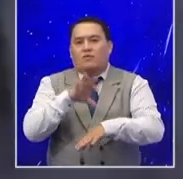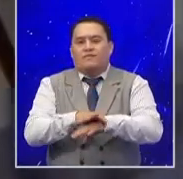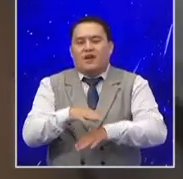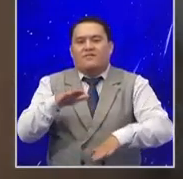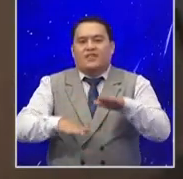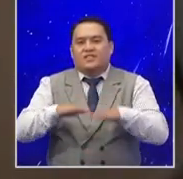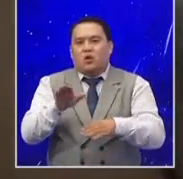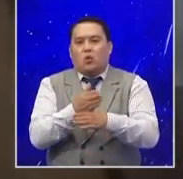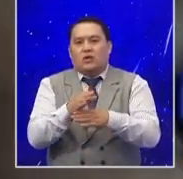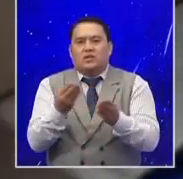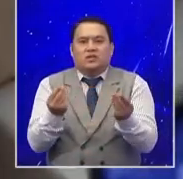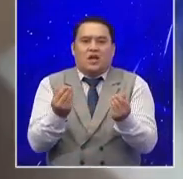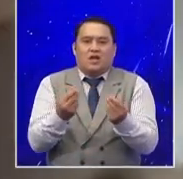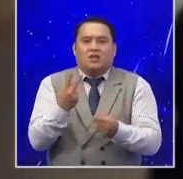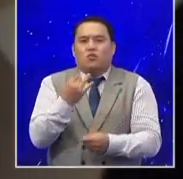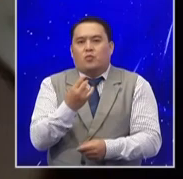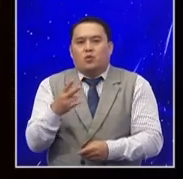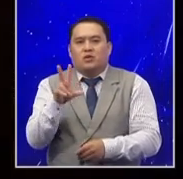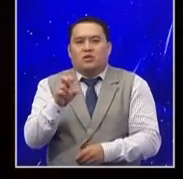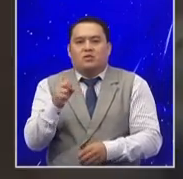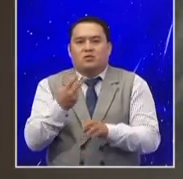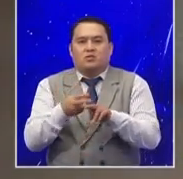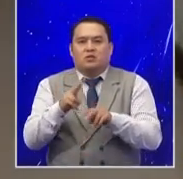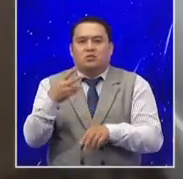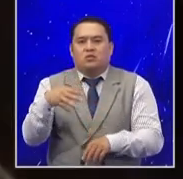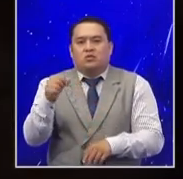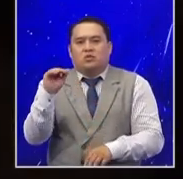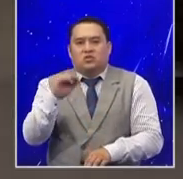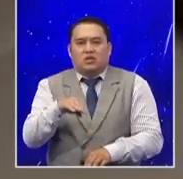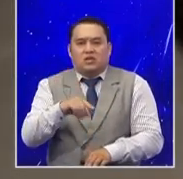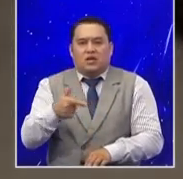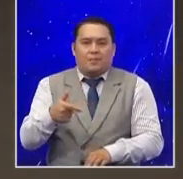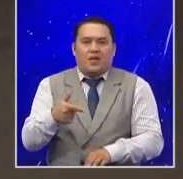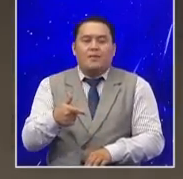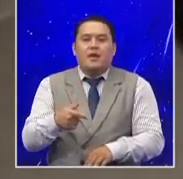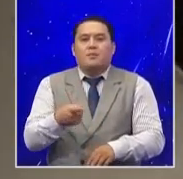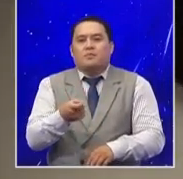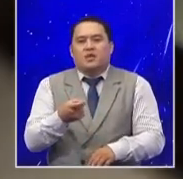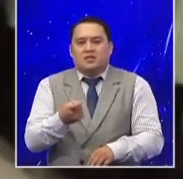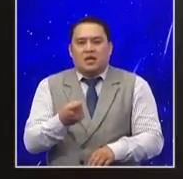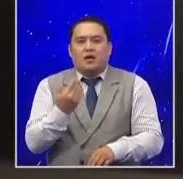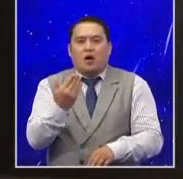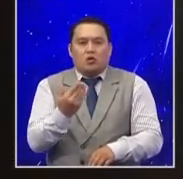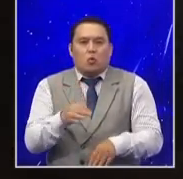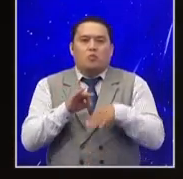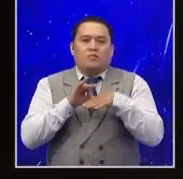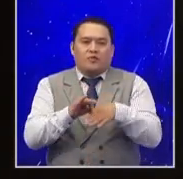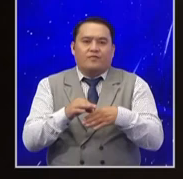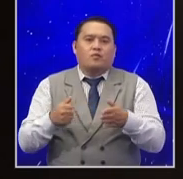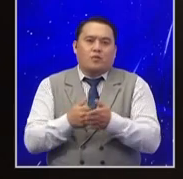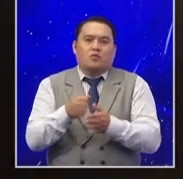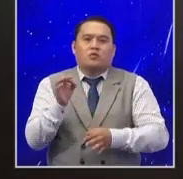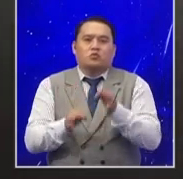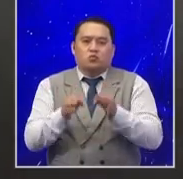для расфасовки, денежные средства в сумме 2 миллионов 243 тысяч тенге и пневматический пистолет. По данному